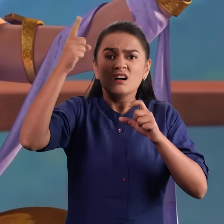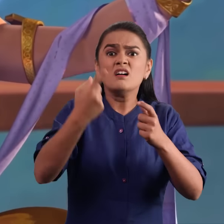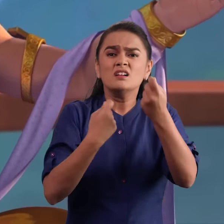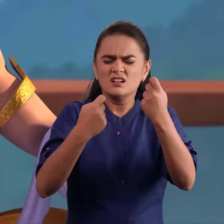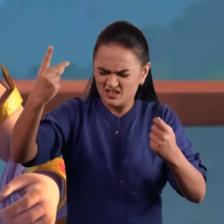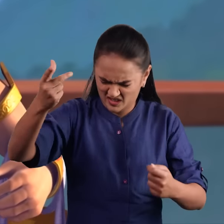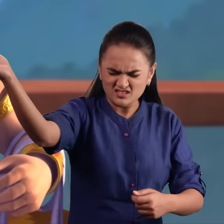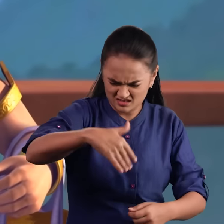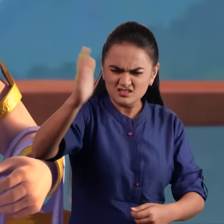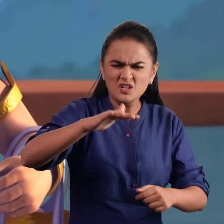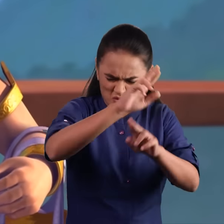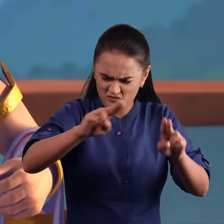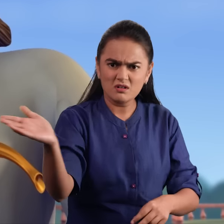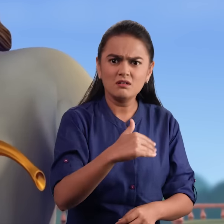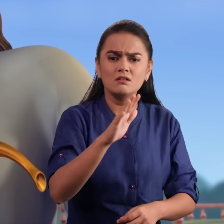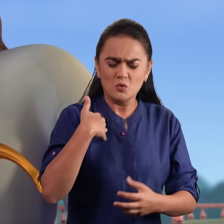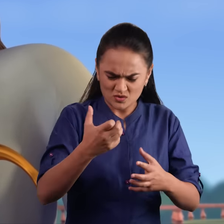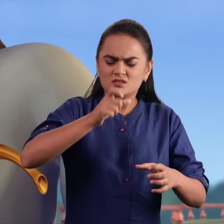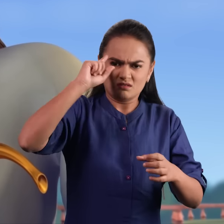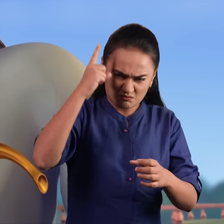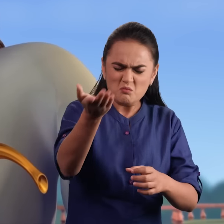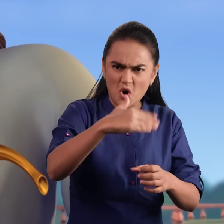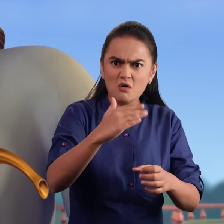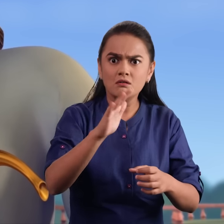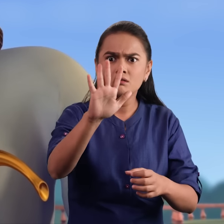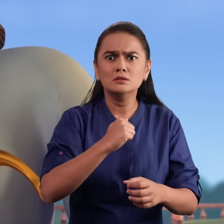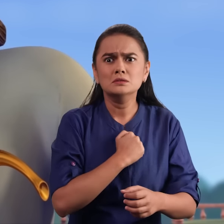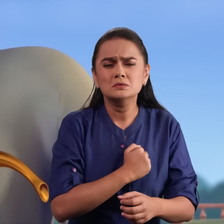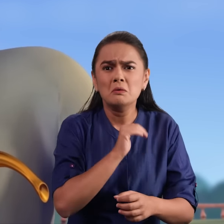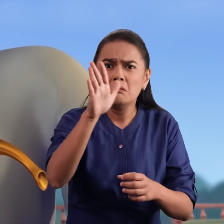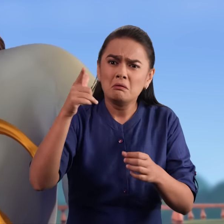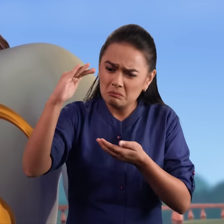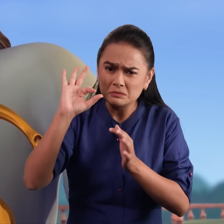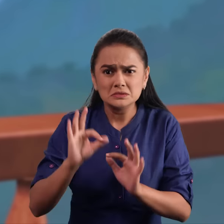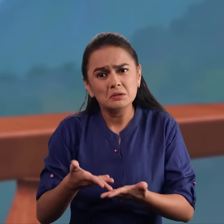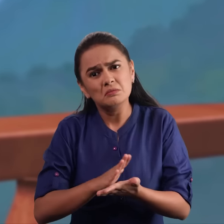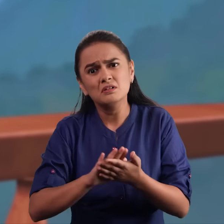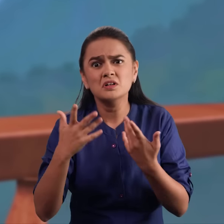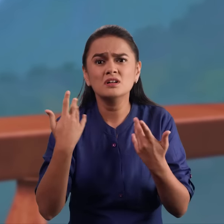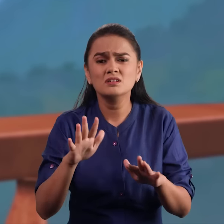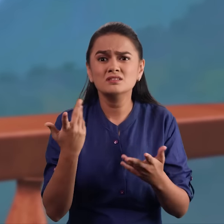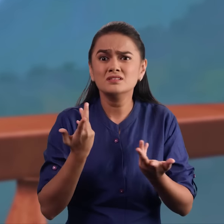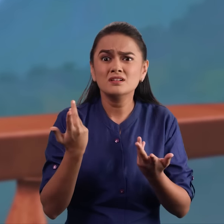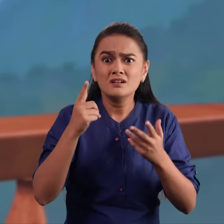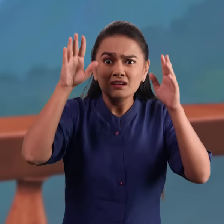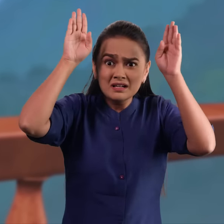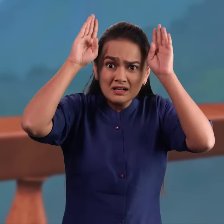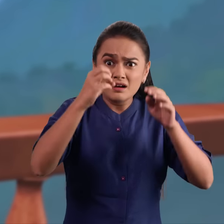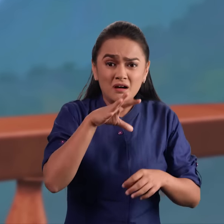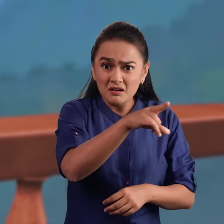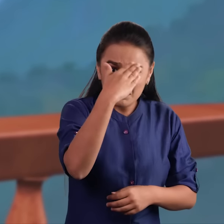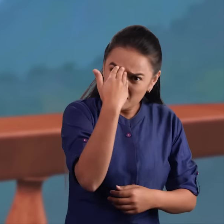उतरवाओ, हमें और सोमरस चाहिए। क्षमा कीजिएगा महाराज, किंतु इतना ही सोमरस मिला। धेनुकासुर के हत्यारे